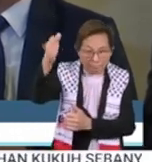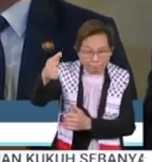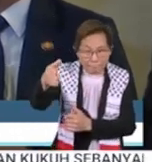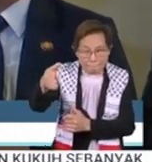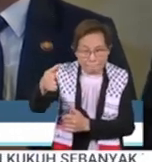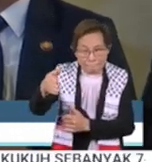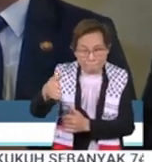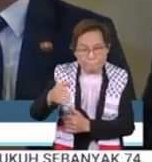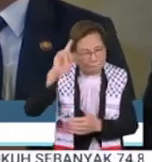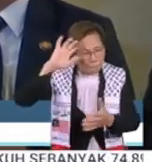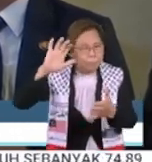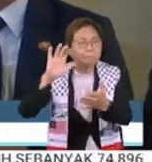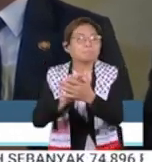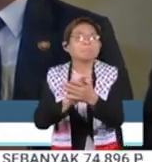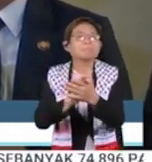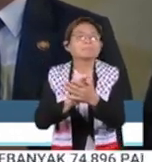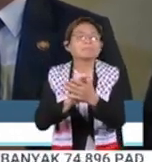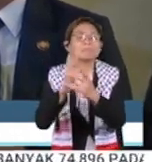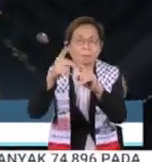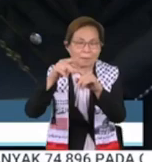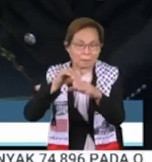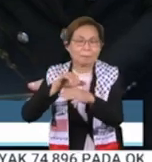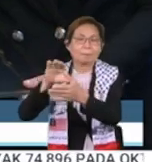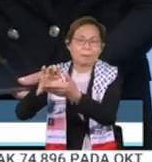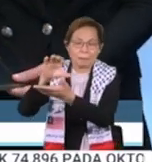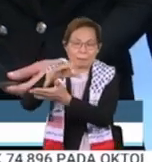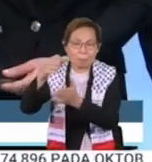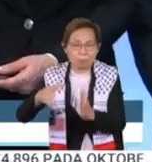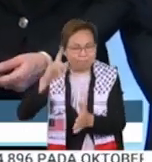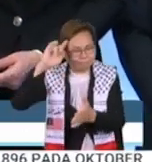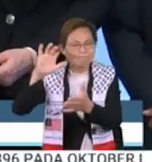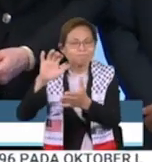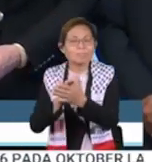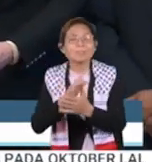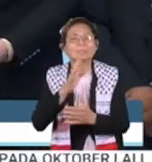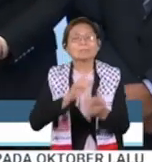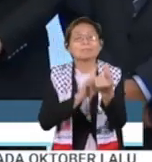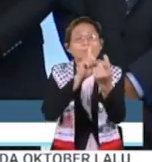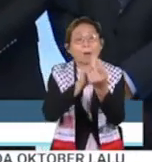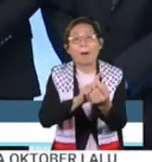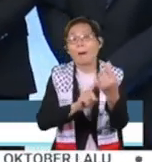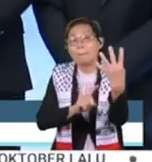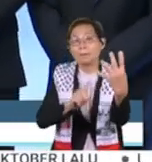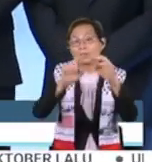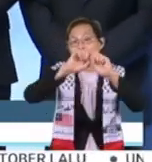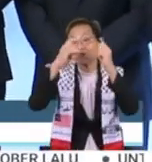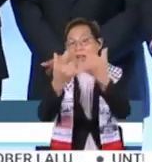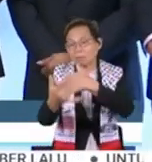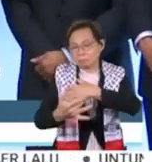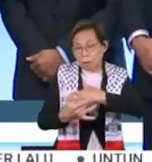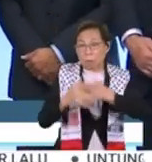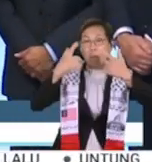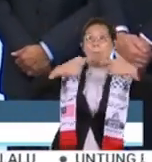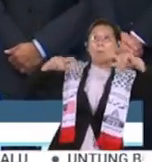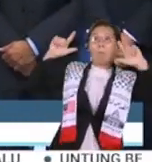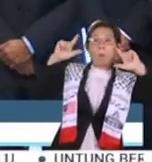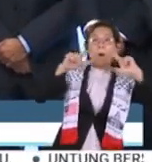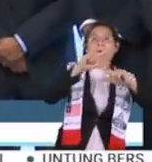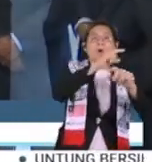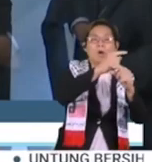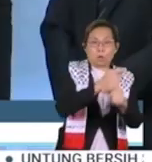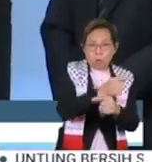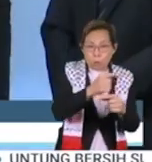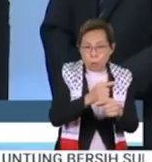memberikan keyakinan kepada pelabur. Beliau kata demikian selepas bertemu dengan empat syarikat teknologi terkemuka iaitu